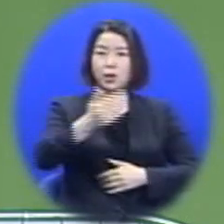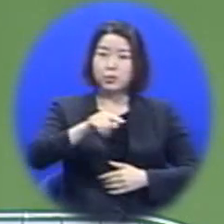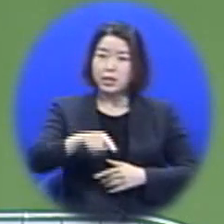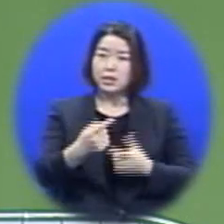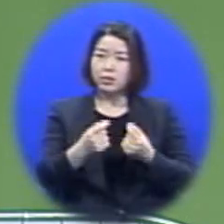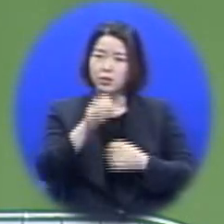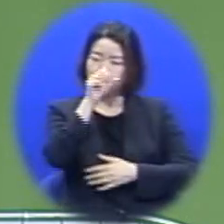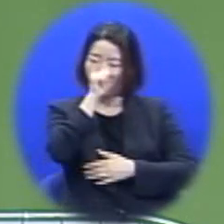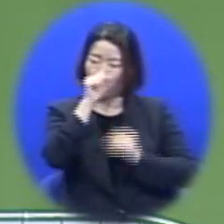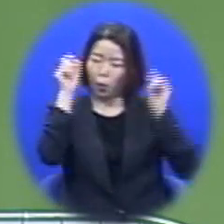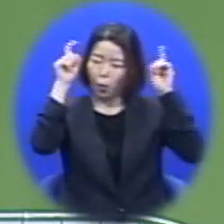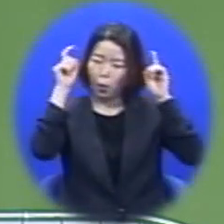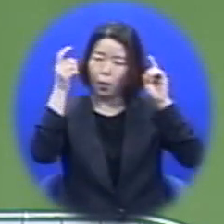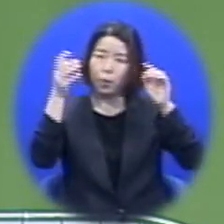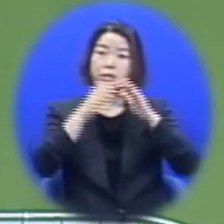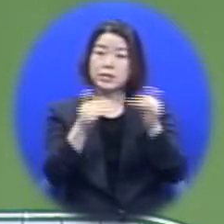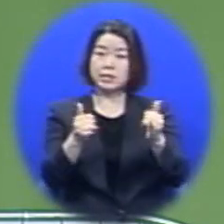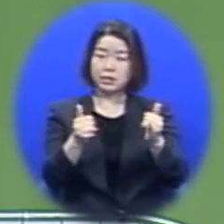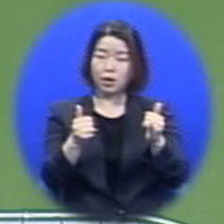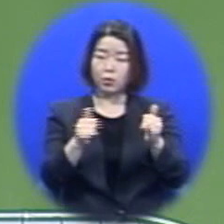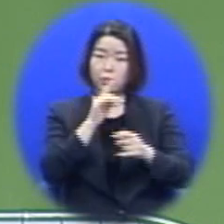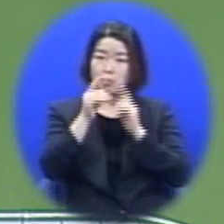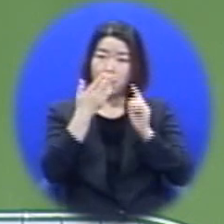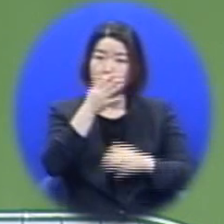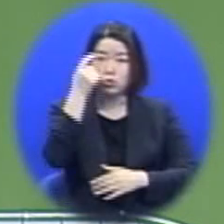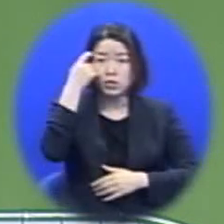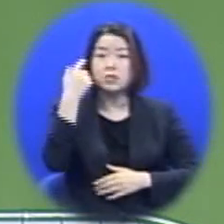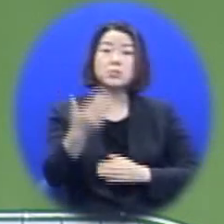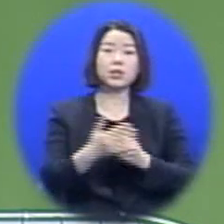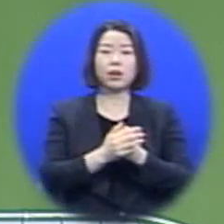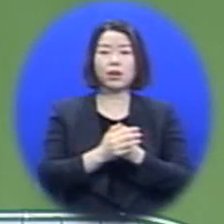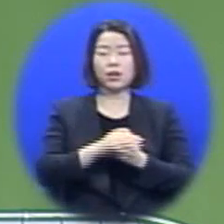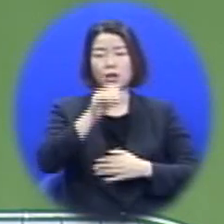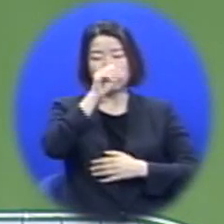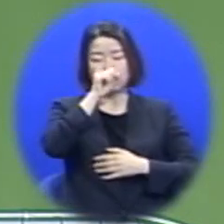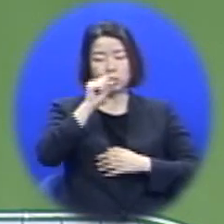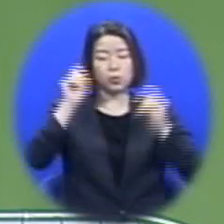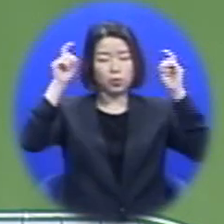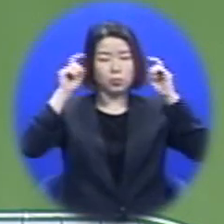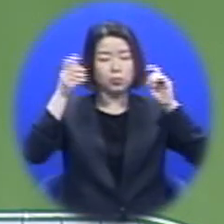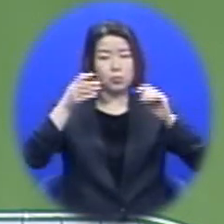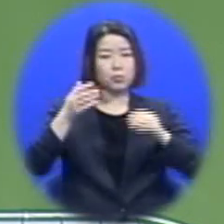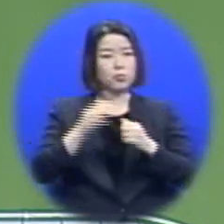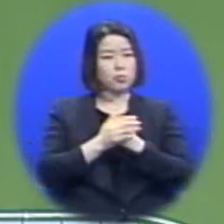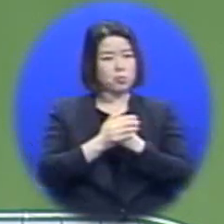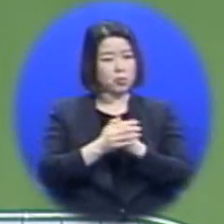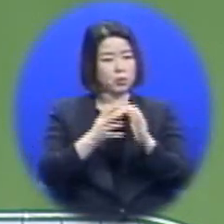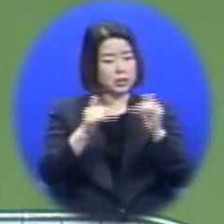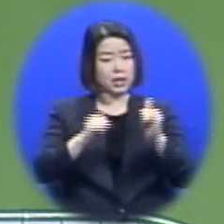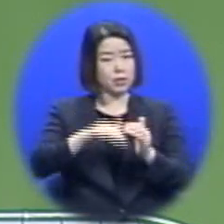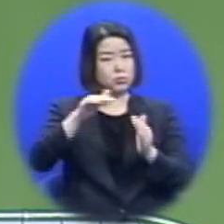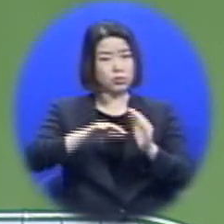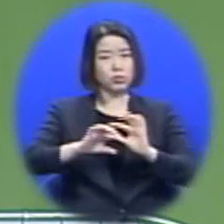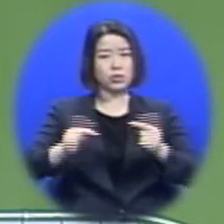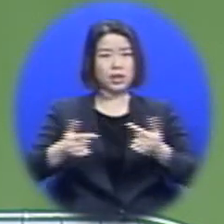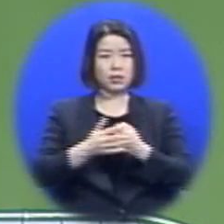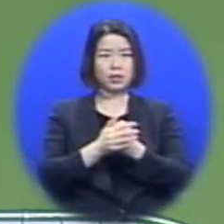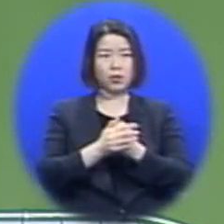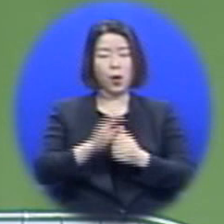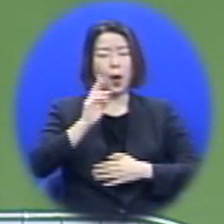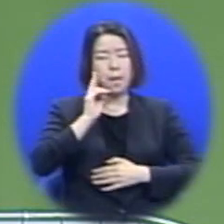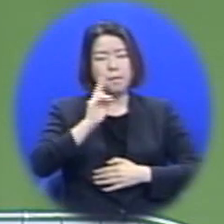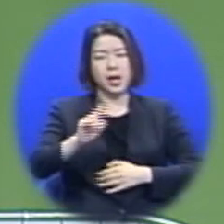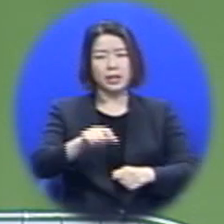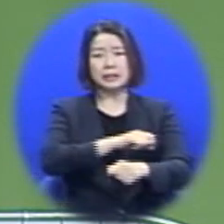그냥 좋은 목동이라고 말할 수 있겠어요? 좋은 목동 수준이 아닙니다. 다윗은 아주 특별한